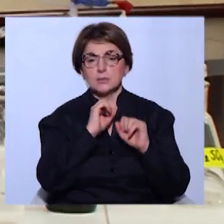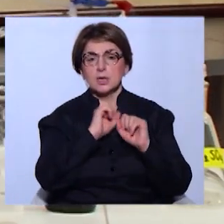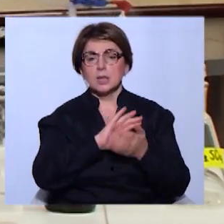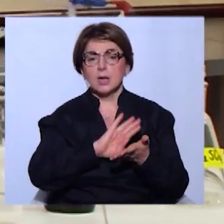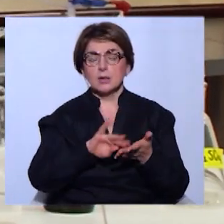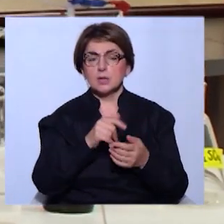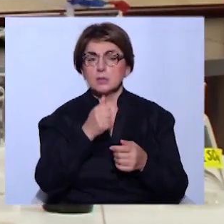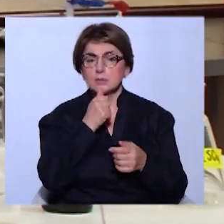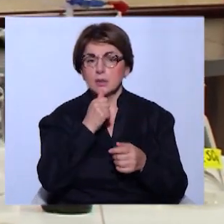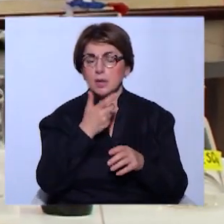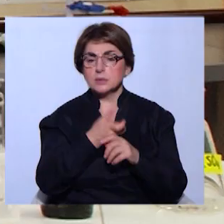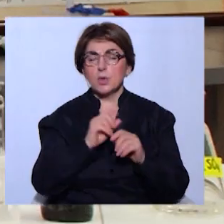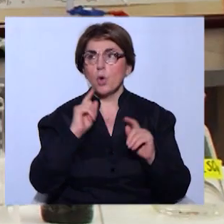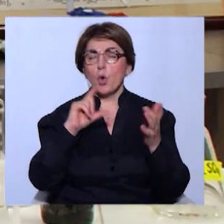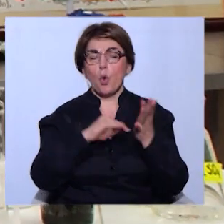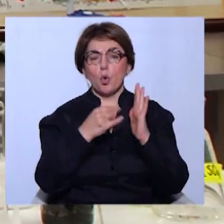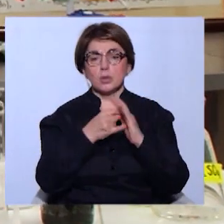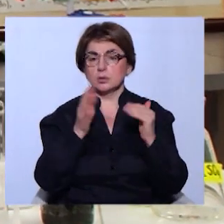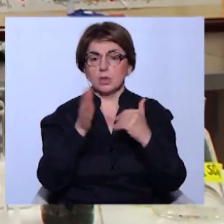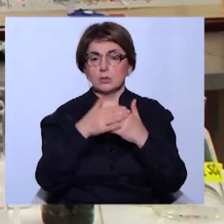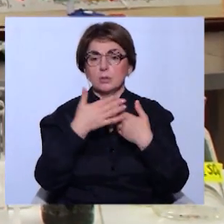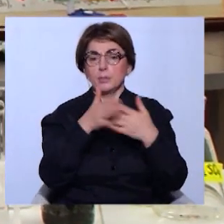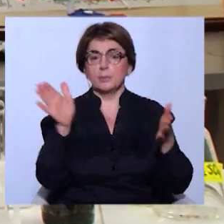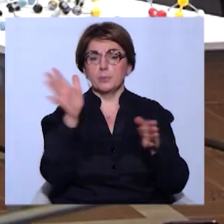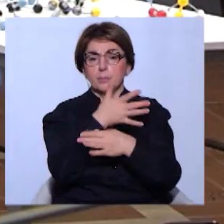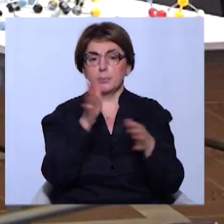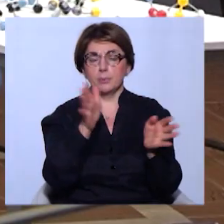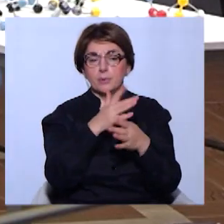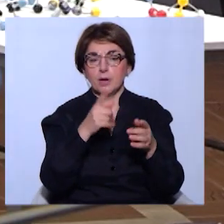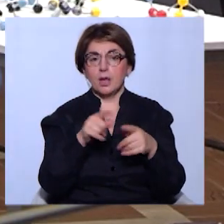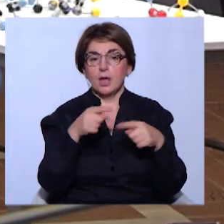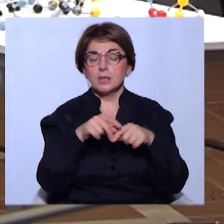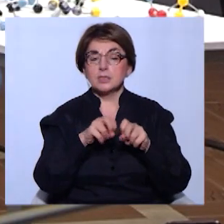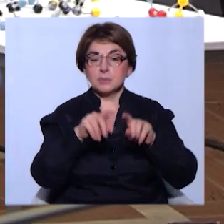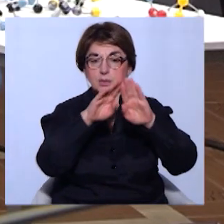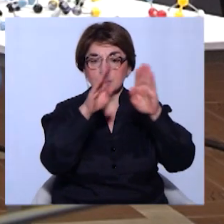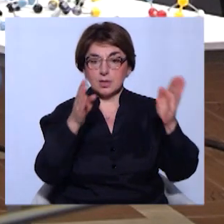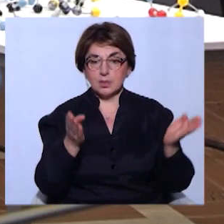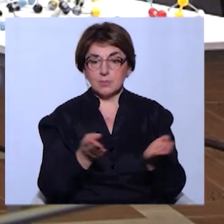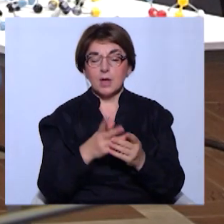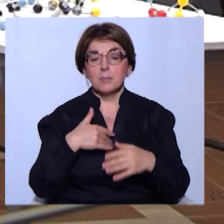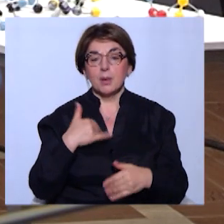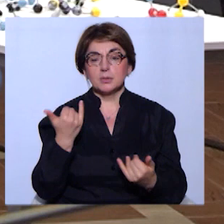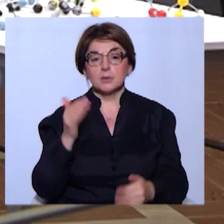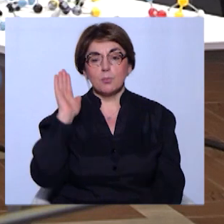განიავებულ ოთახში ან ამწოვ კარადაში. დღეს მე ამით გემშვიდობებით, მომავალ შეხვედრამდე.